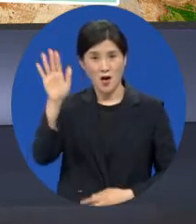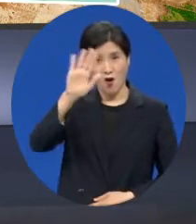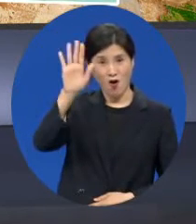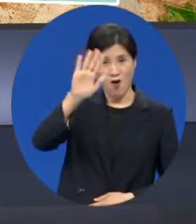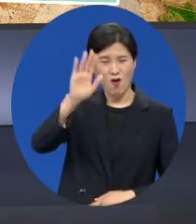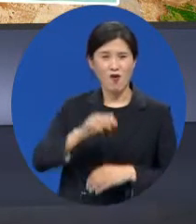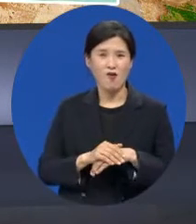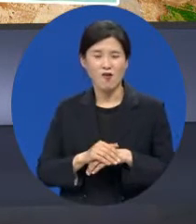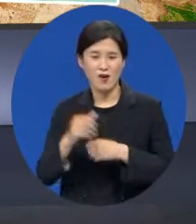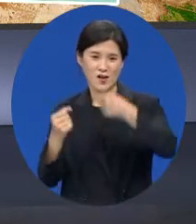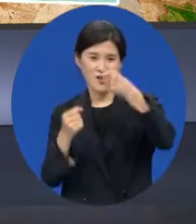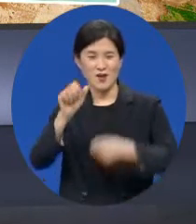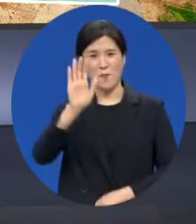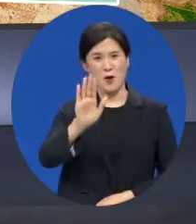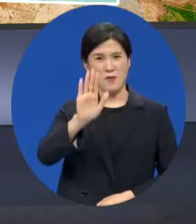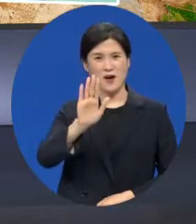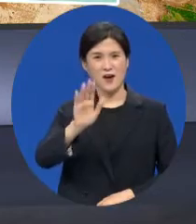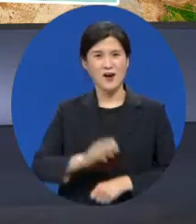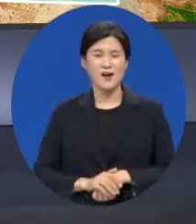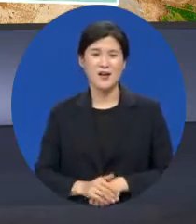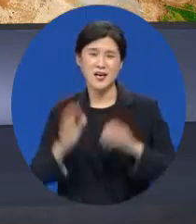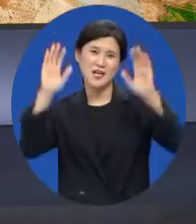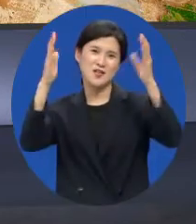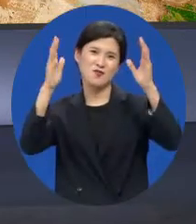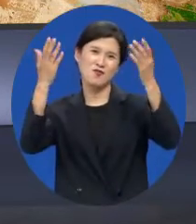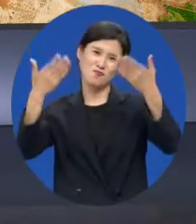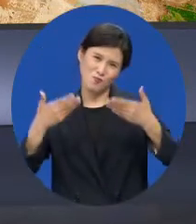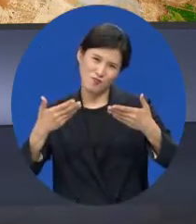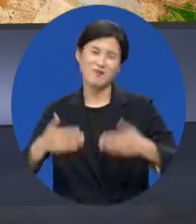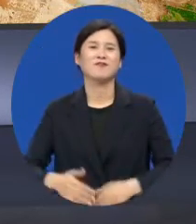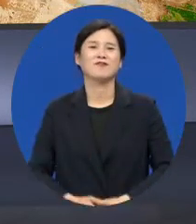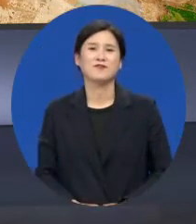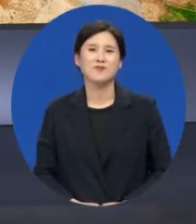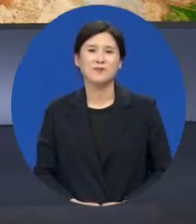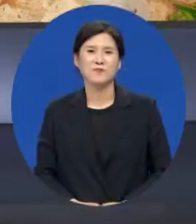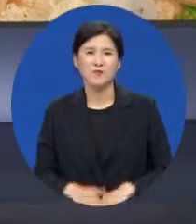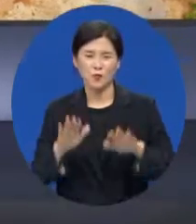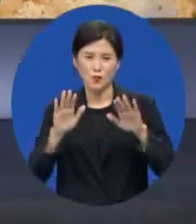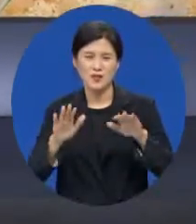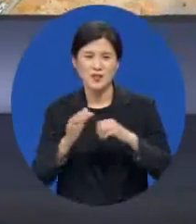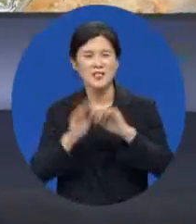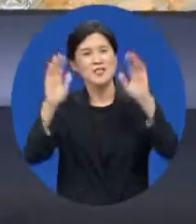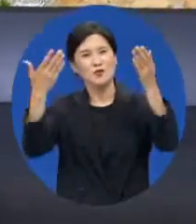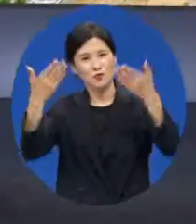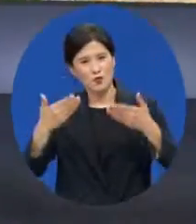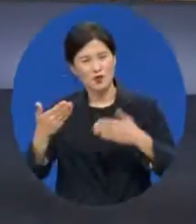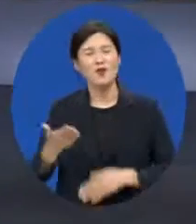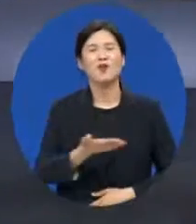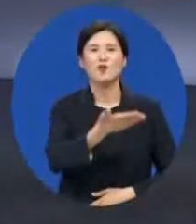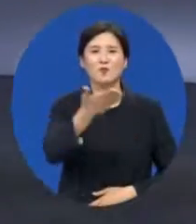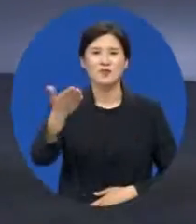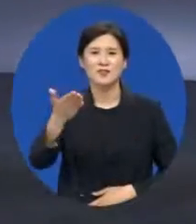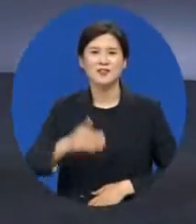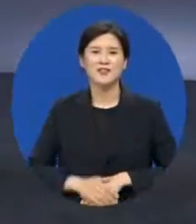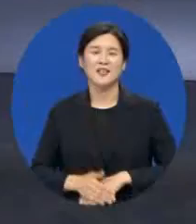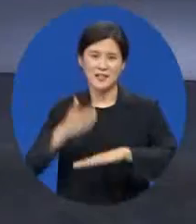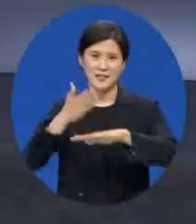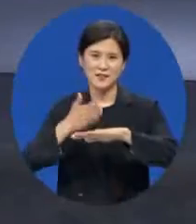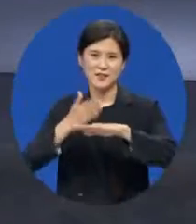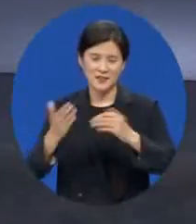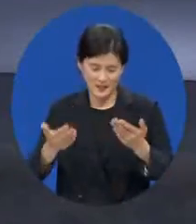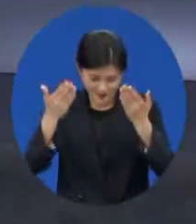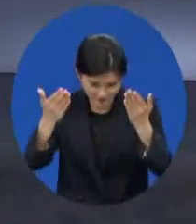흔들거나 경적을 울려 주셔서 응원해 주셨습니다 이 기회를 통해 응원해주신 모든 시민들께